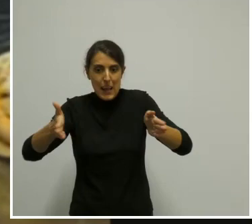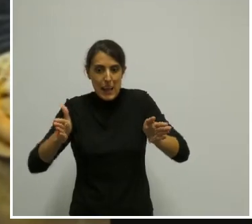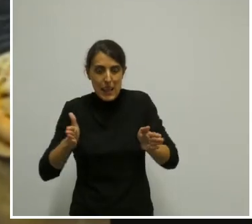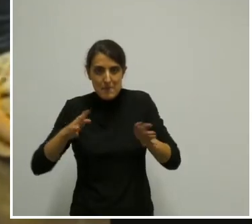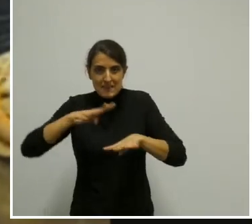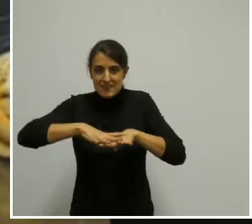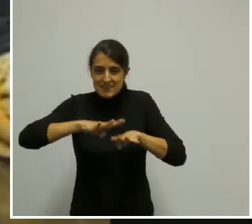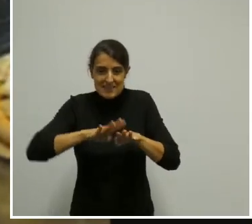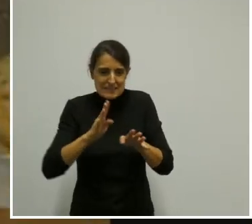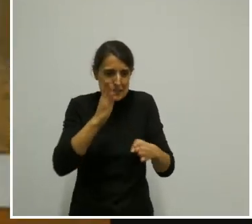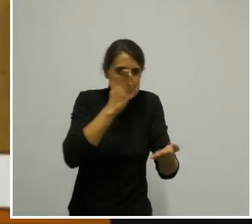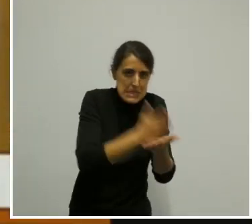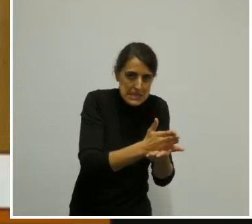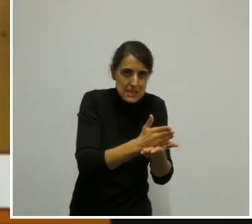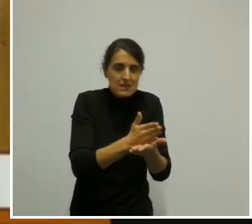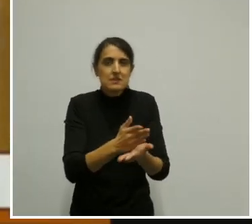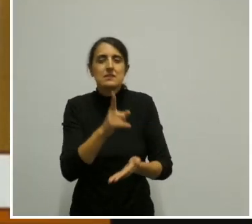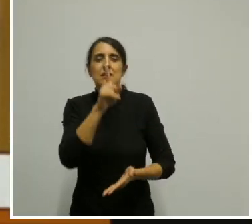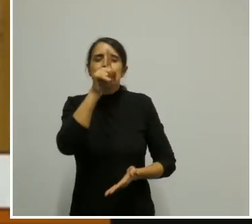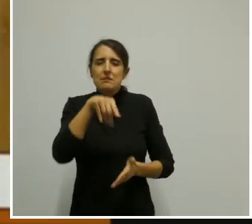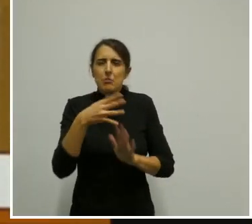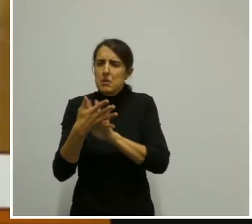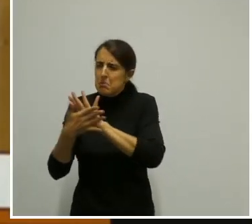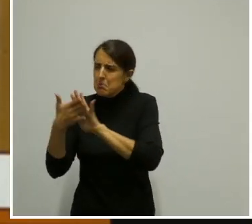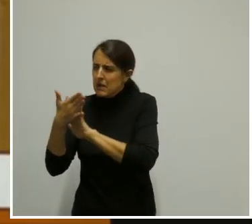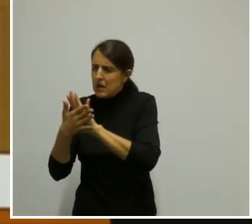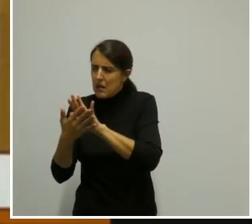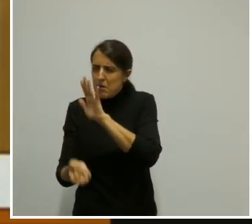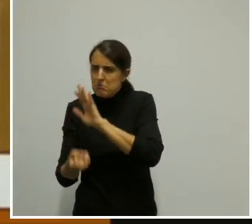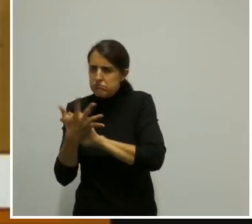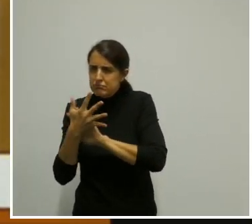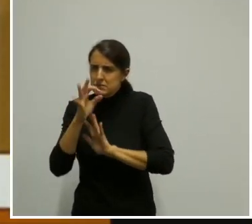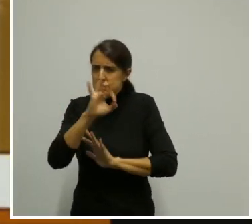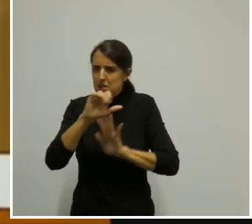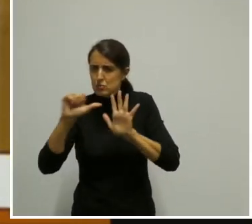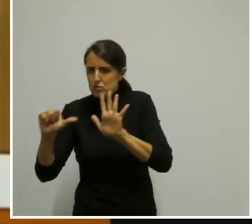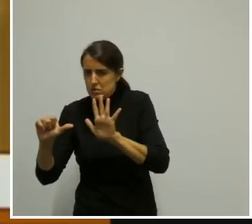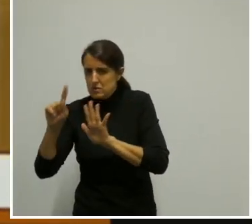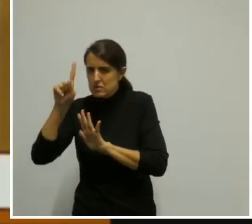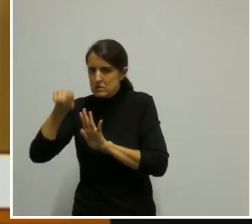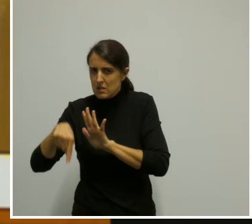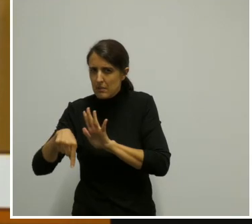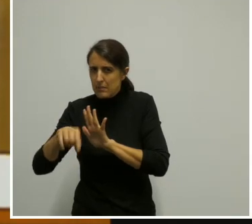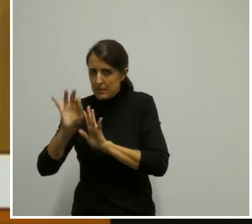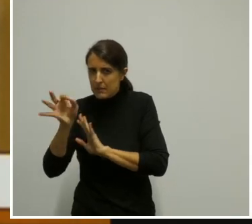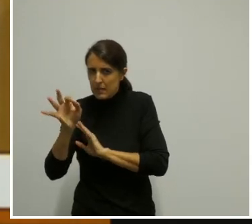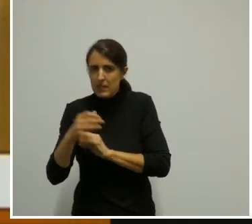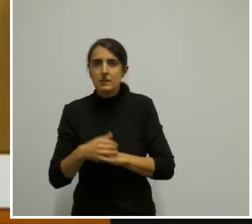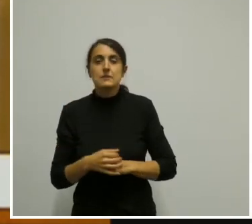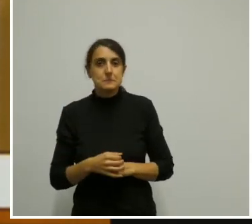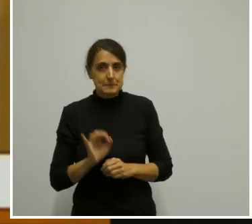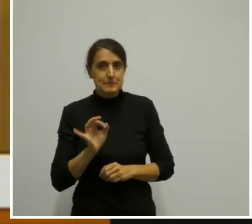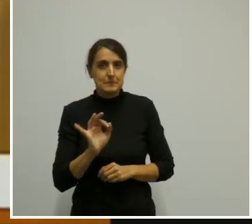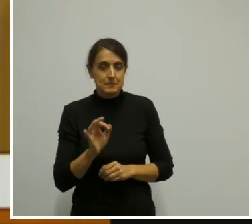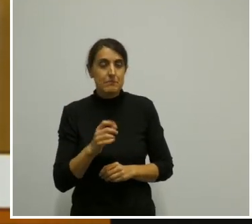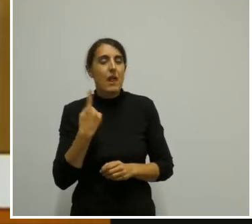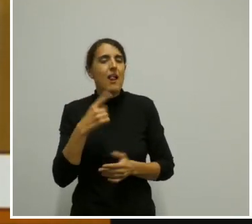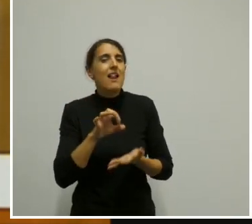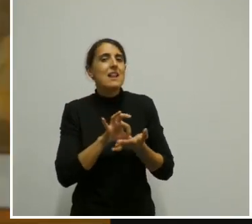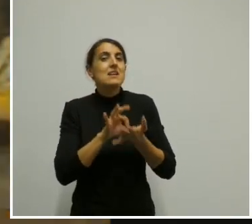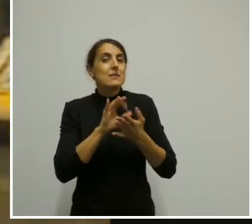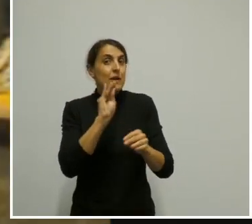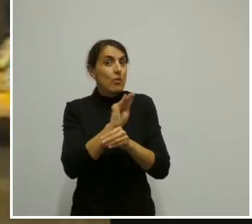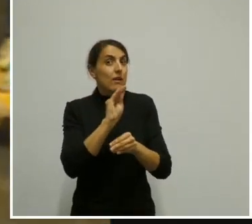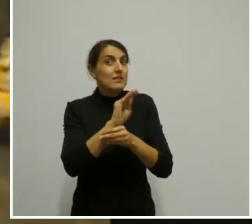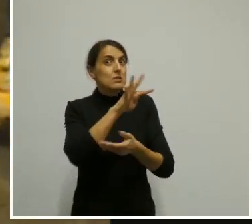malament, es va parlar també de fer 06 o alguna cosa així, es va mencionar... Sí, sí, sí, sí. Això és... hi ha serveis educatius de